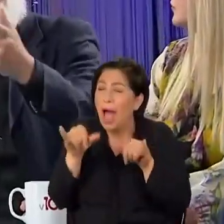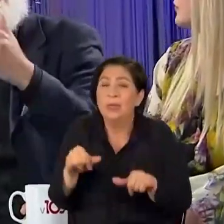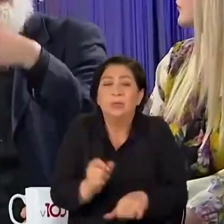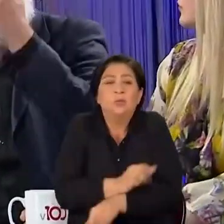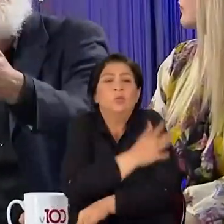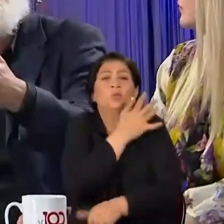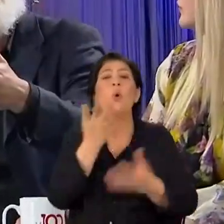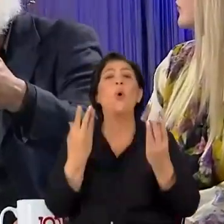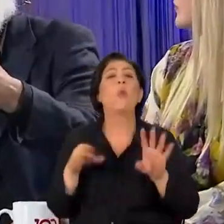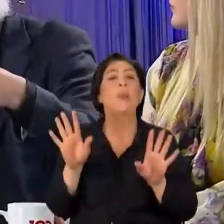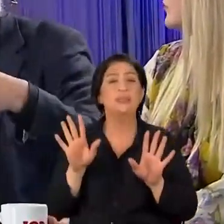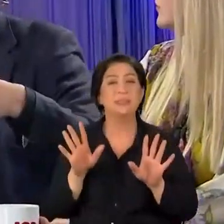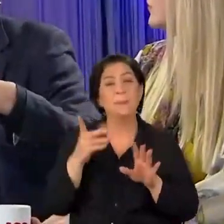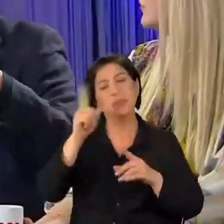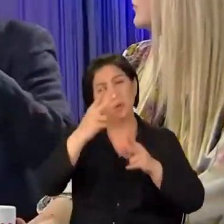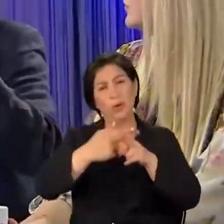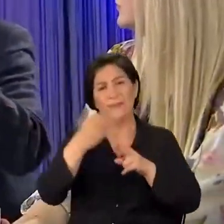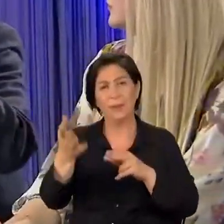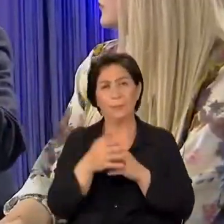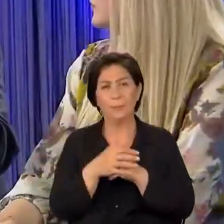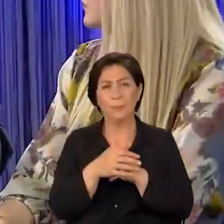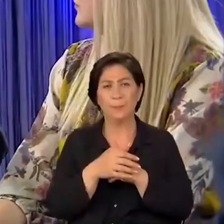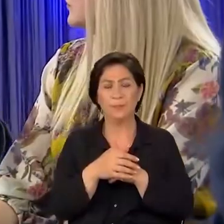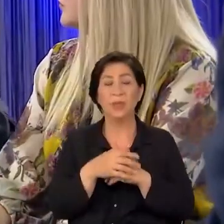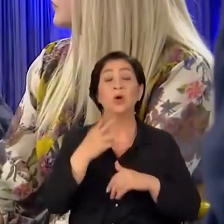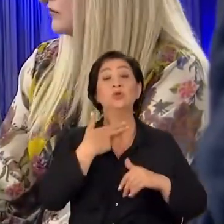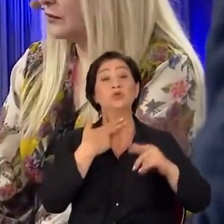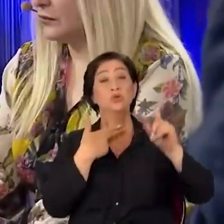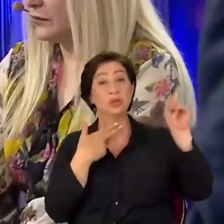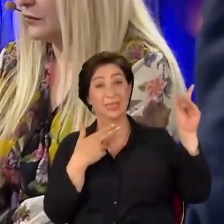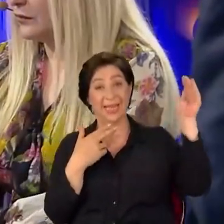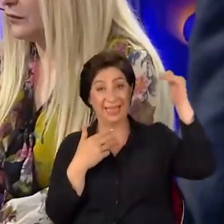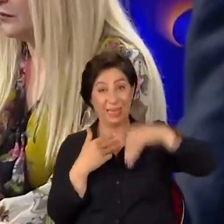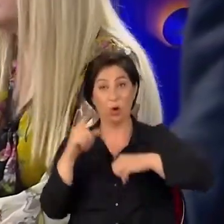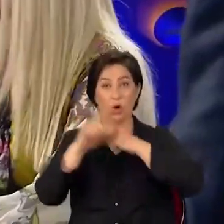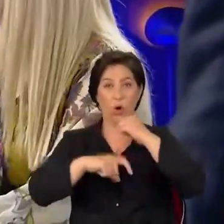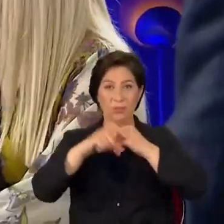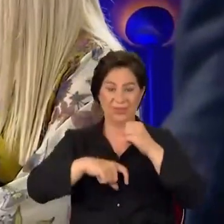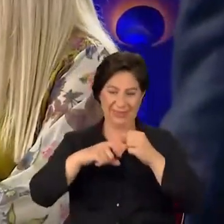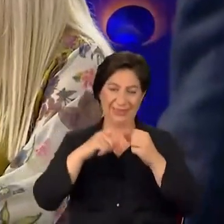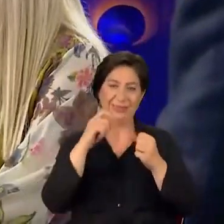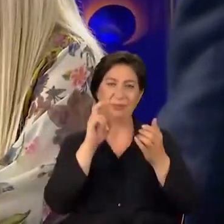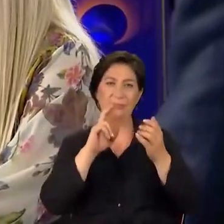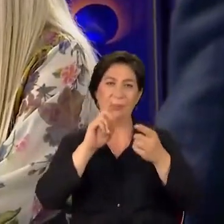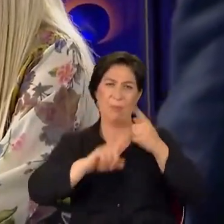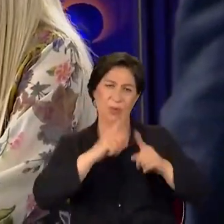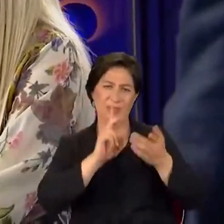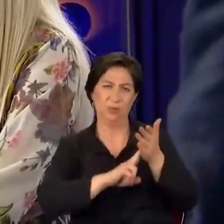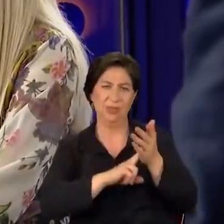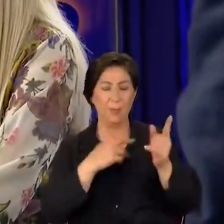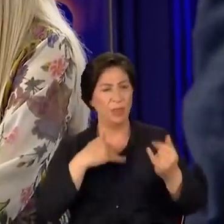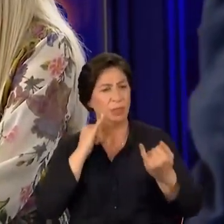bir örnek mesela, başka bir örnek daha vereyim. Sovyetler Birliği'nden gelen bir Komünist Partisi üyesiyle ben tartıştığımda onun